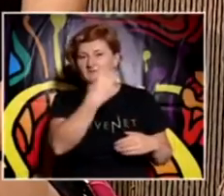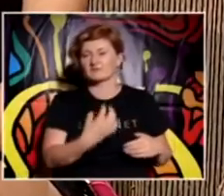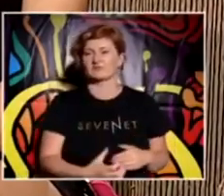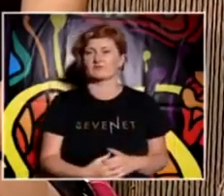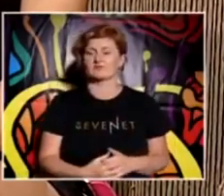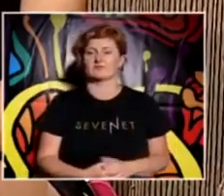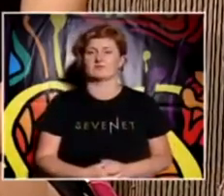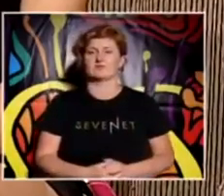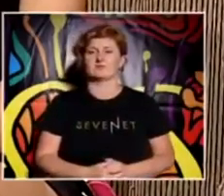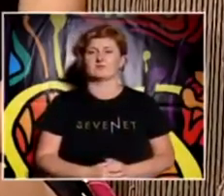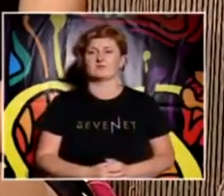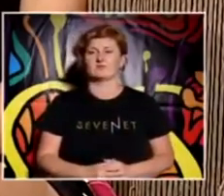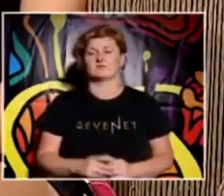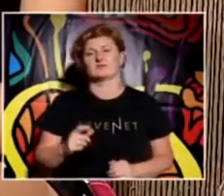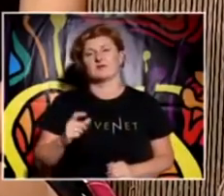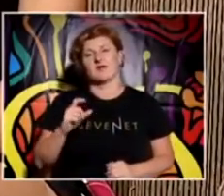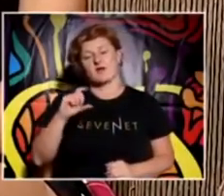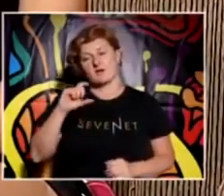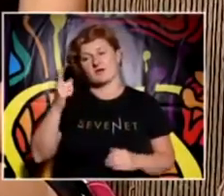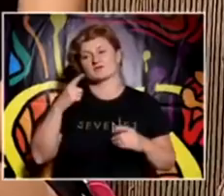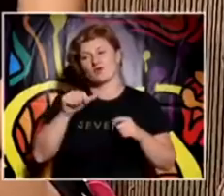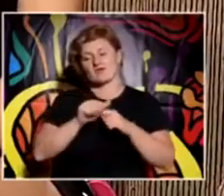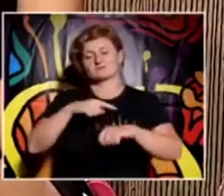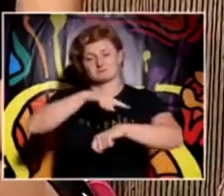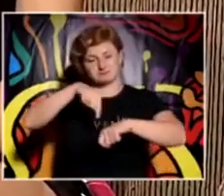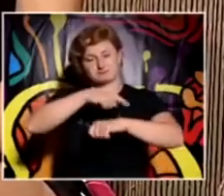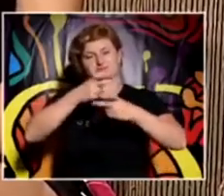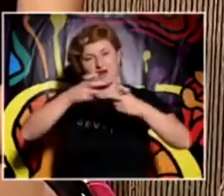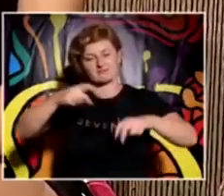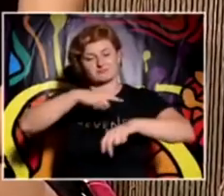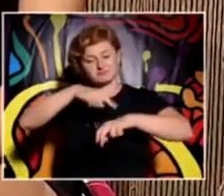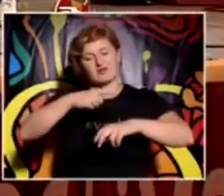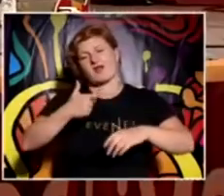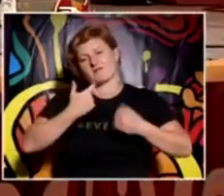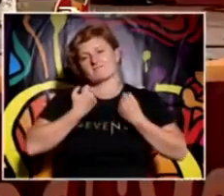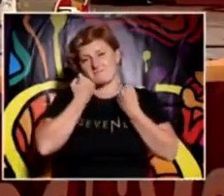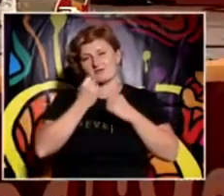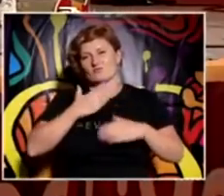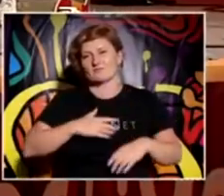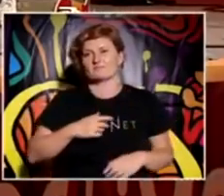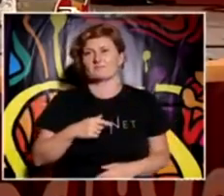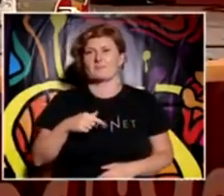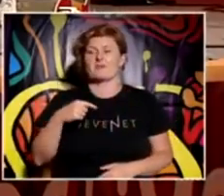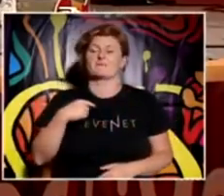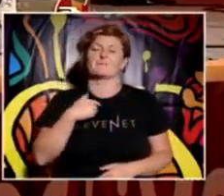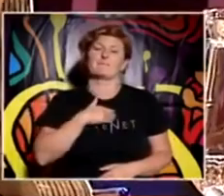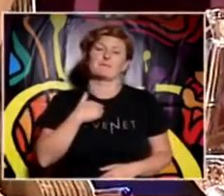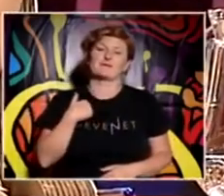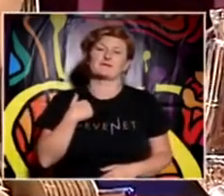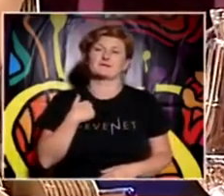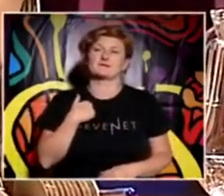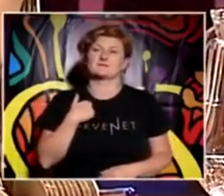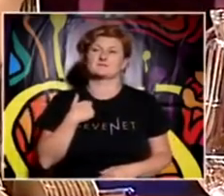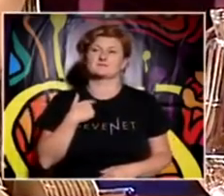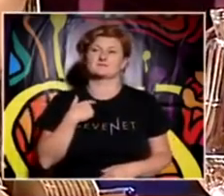też, co by nie mówić, jest dosyć czasochłonne, ale bardzo to lubimy. A u was? A my to może głupio powiedzieć, ale